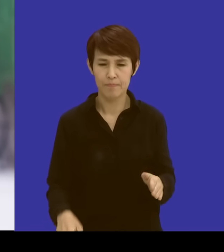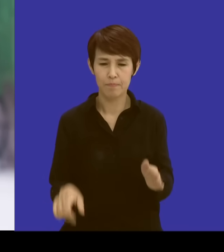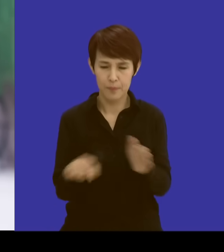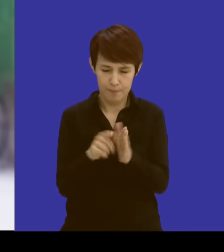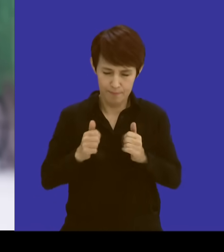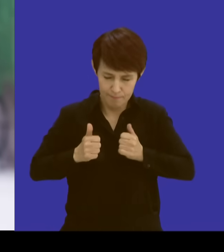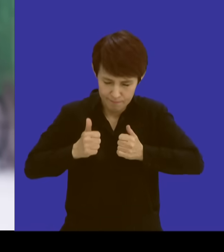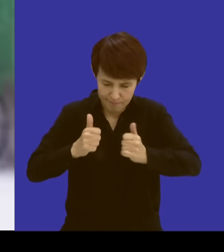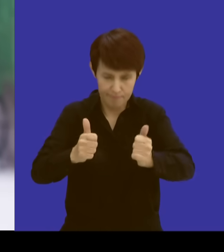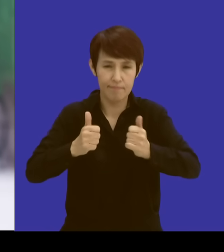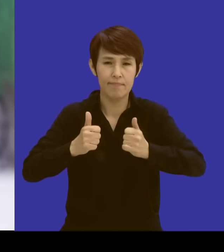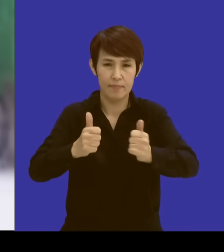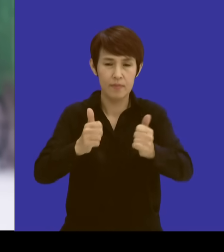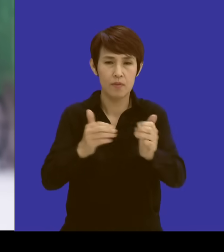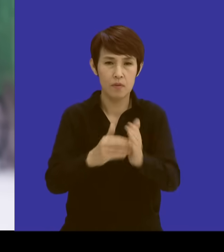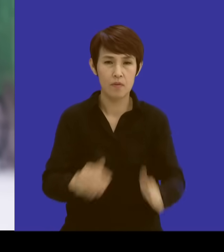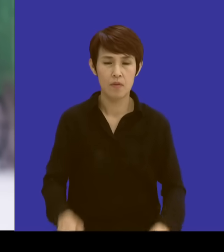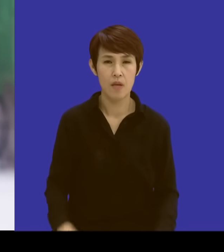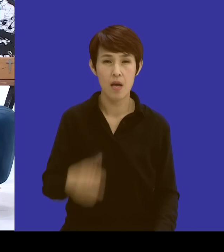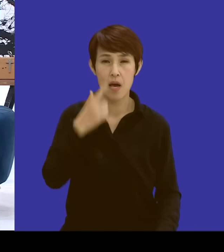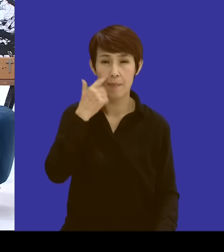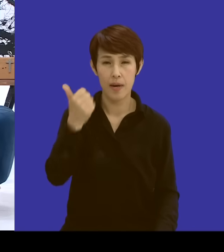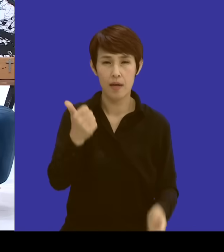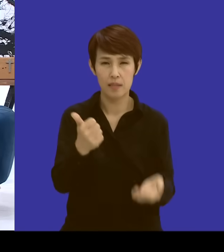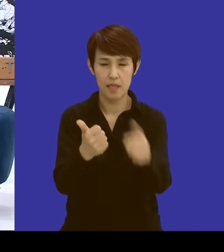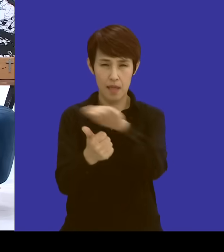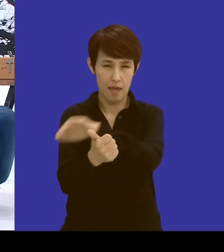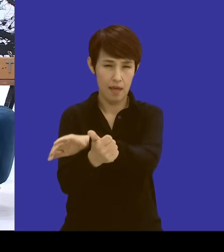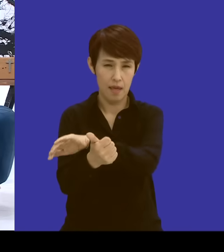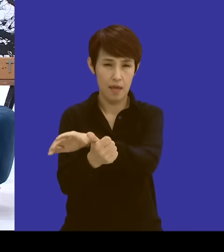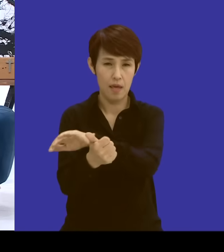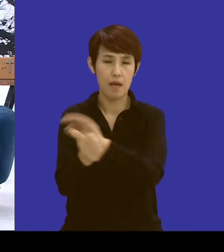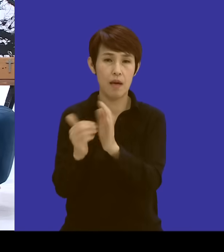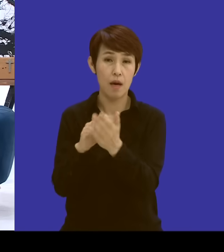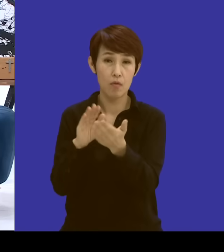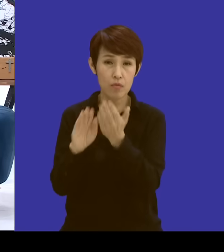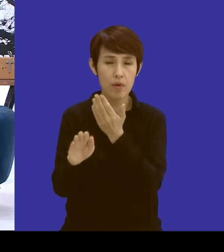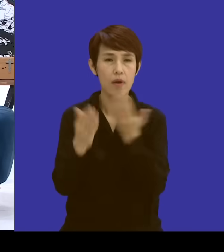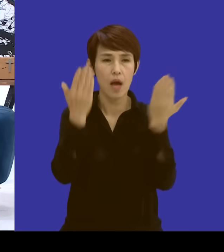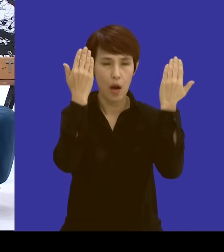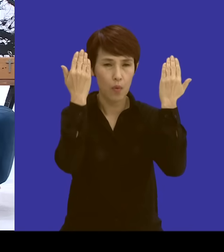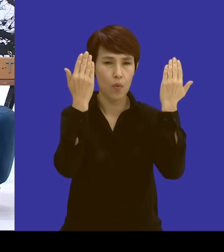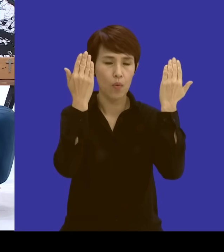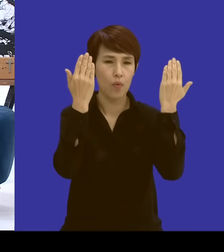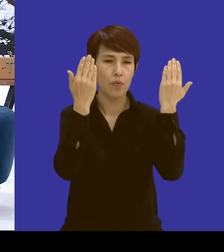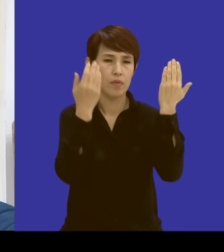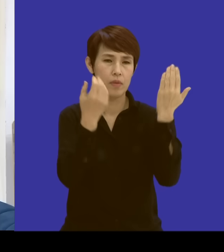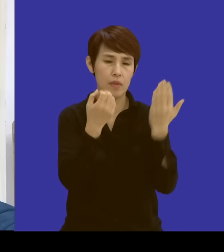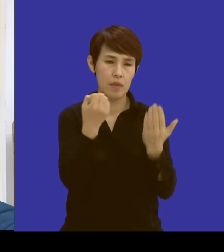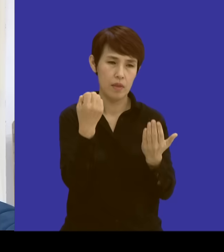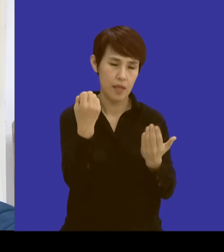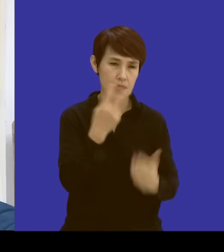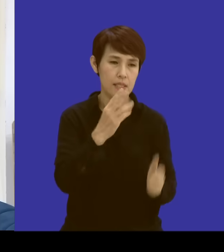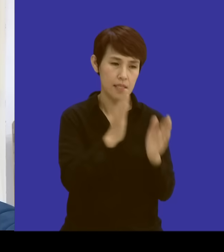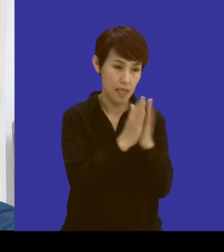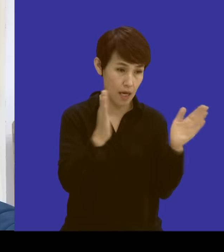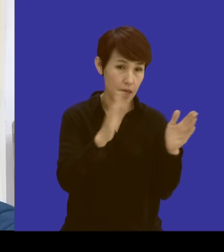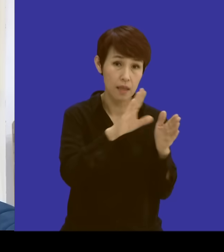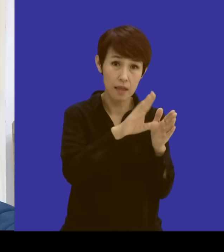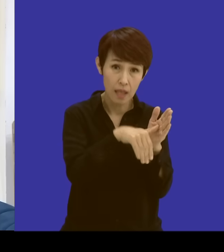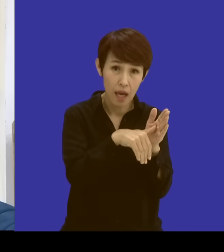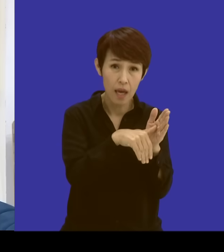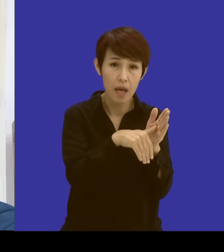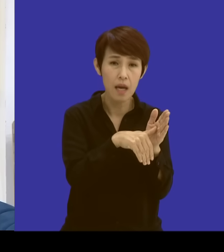같고 이제 제가 아버지 장례식을 마치고 학교에 첫 등교하는 날이었어요. 근데 그